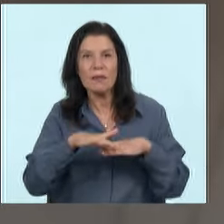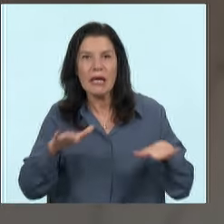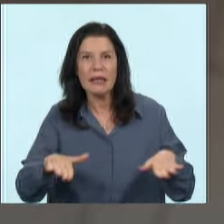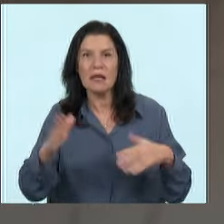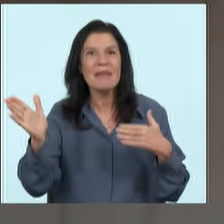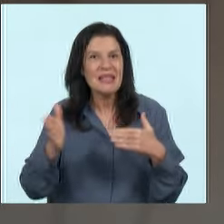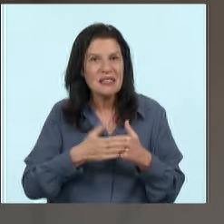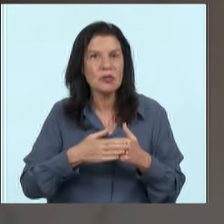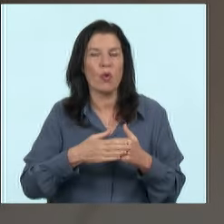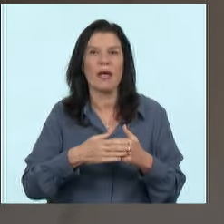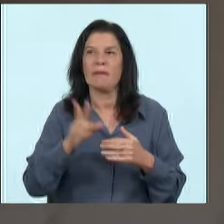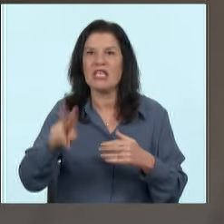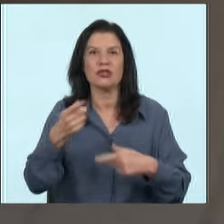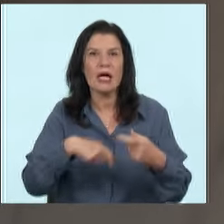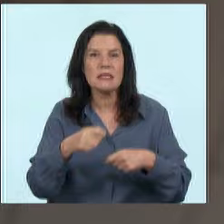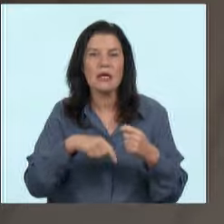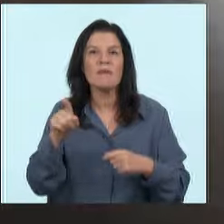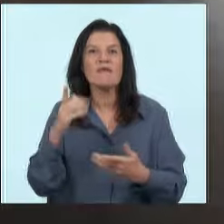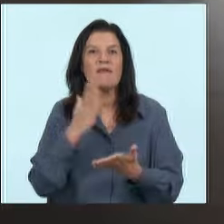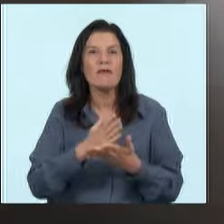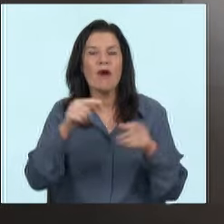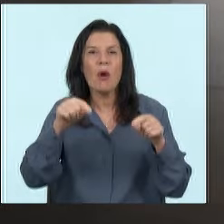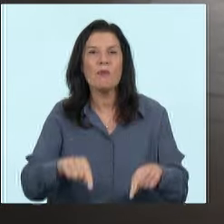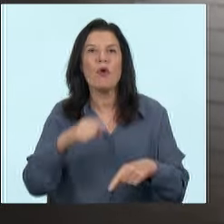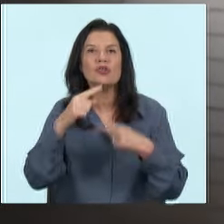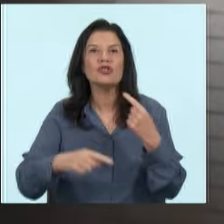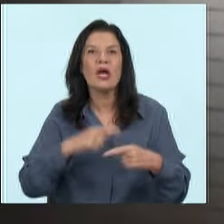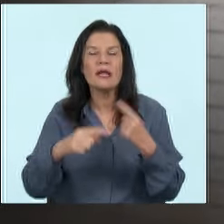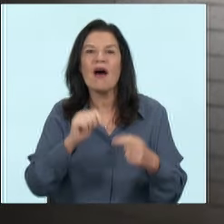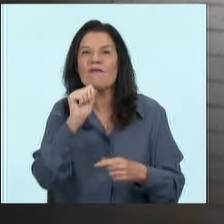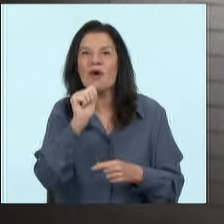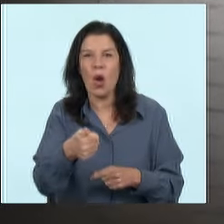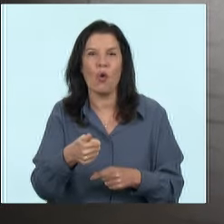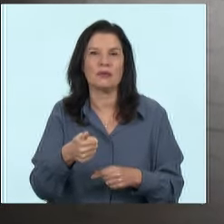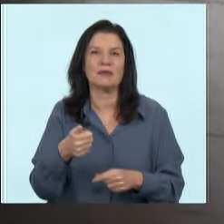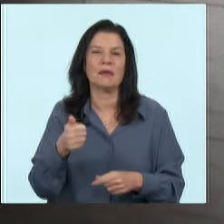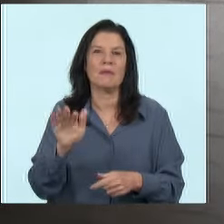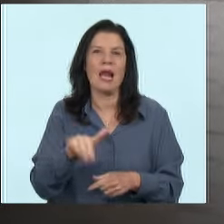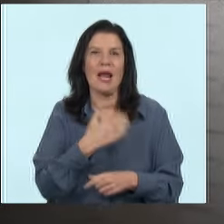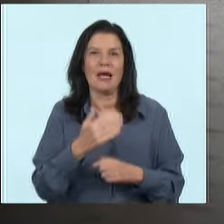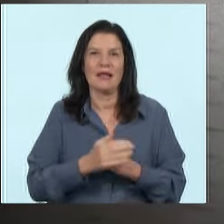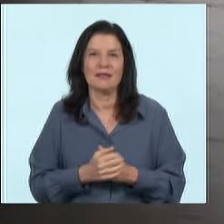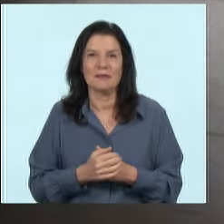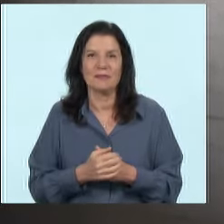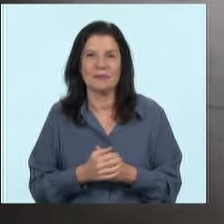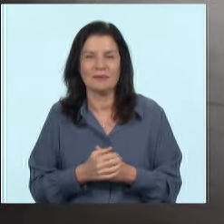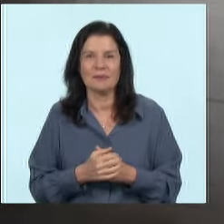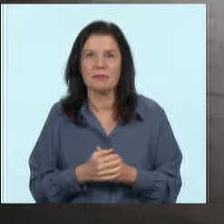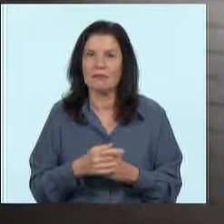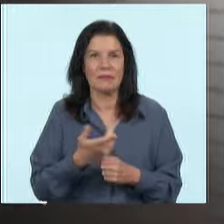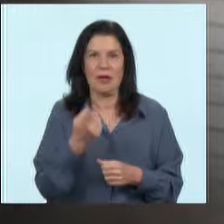שנה, מסרבים להתפנות. אמרו לי שאתם מסרבים ללכת. שזה יהיה הסיבובים שלנו. שאתם מסרבים